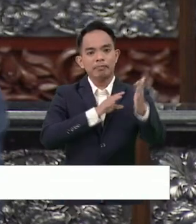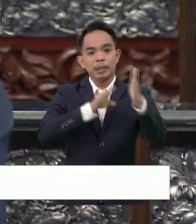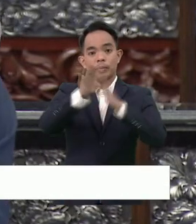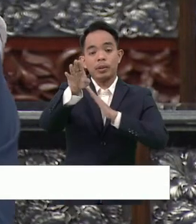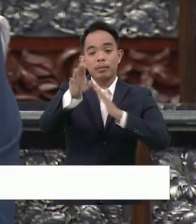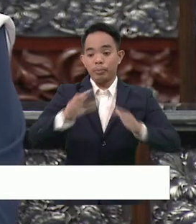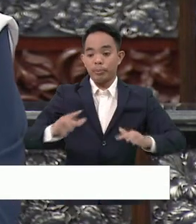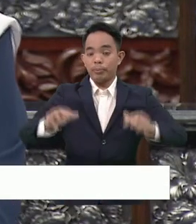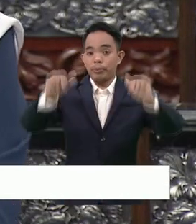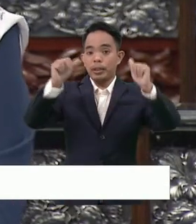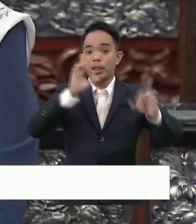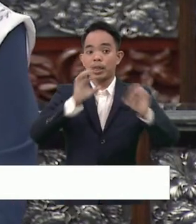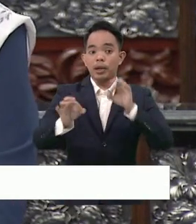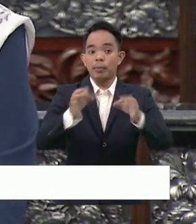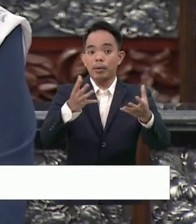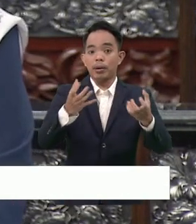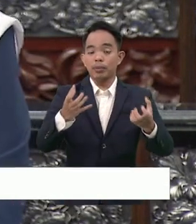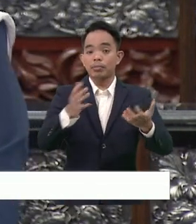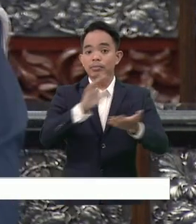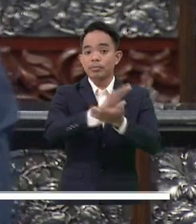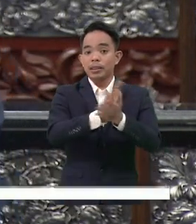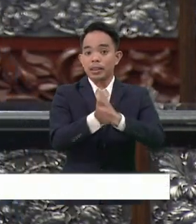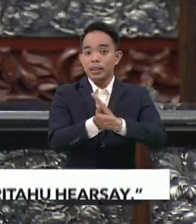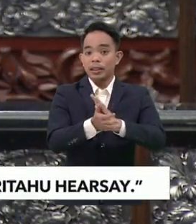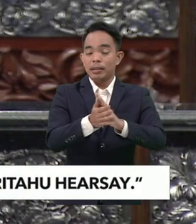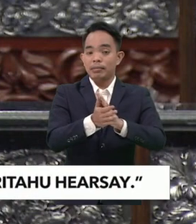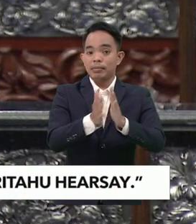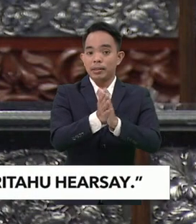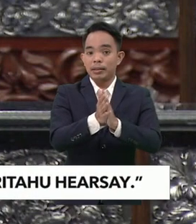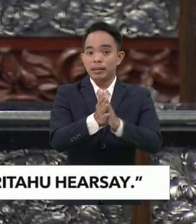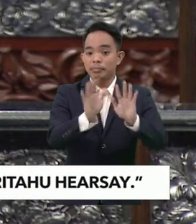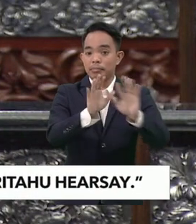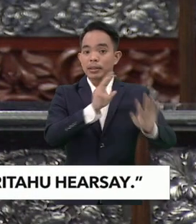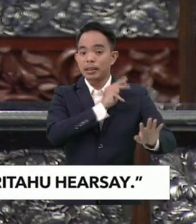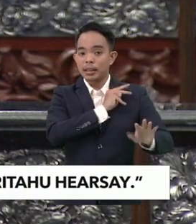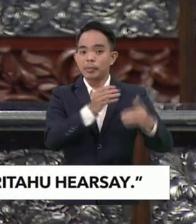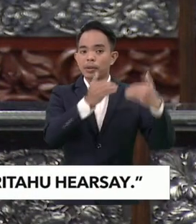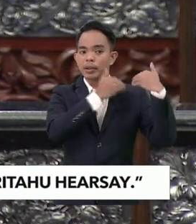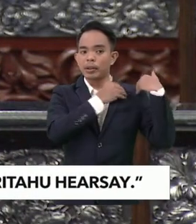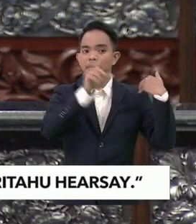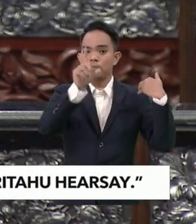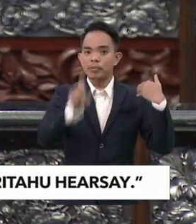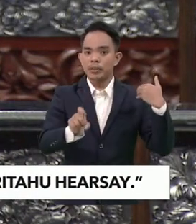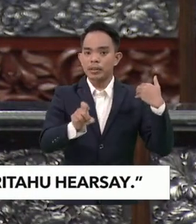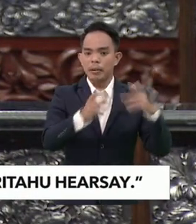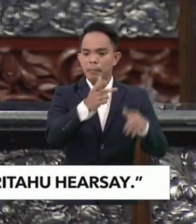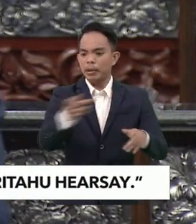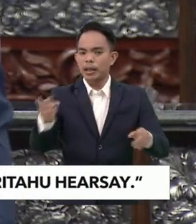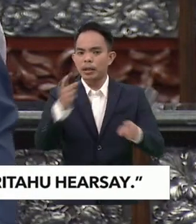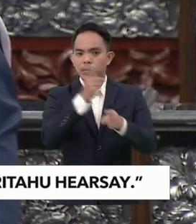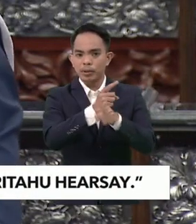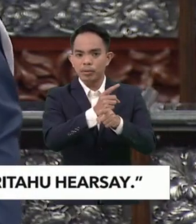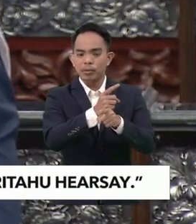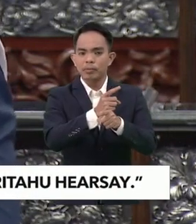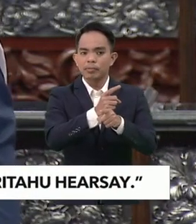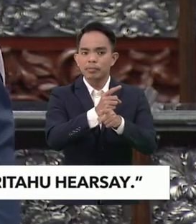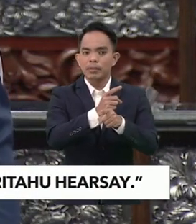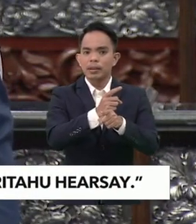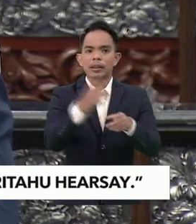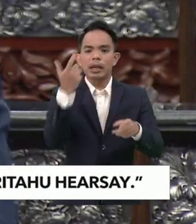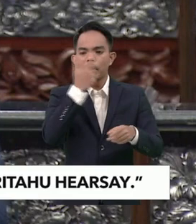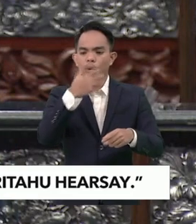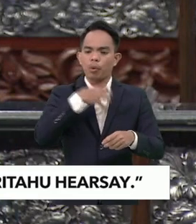kalau nak jadi ahli yang berhormat, bertanggungjawab, masuk Dewan, kena pastikan fakta betul. Jangan masuk Dewan,